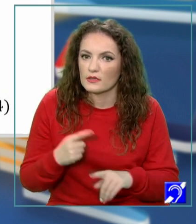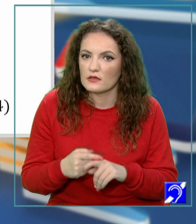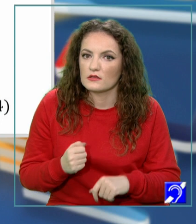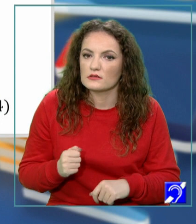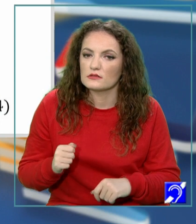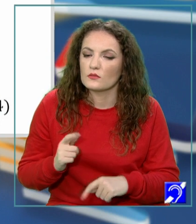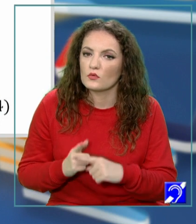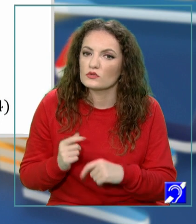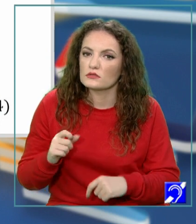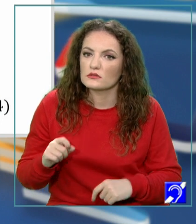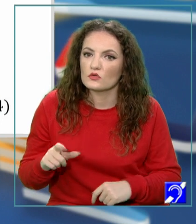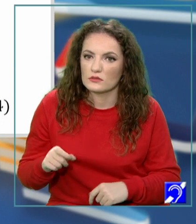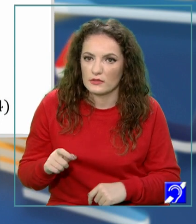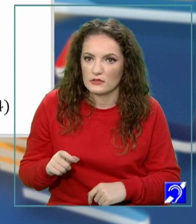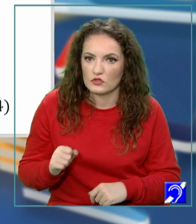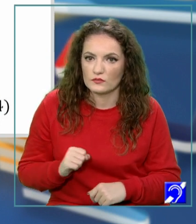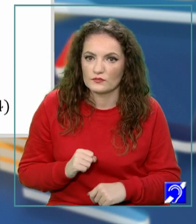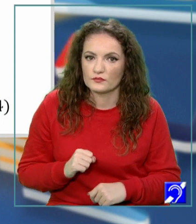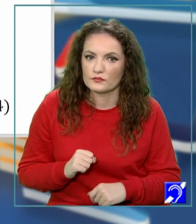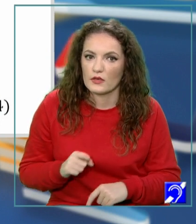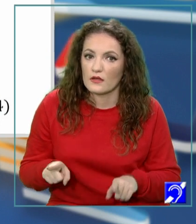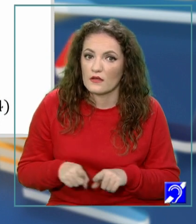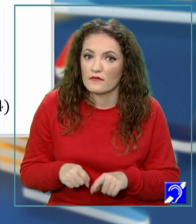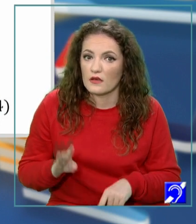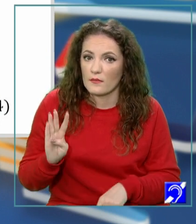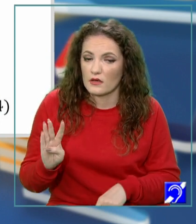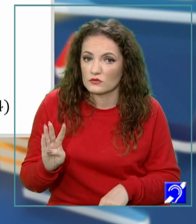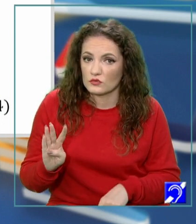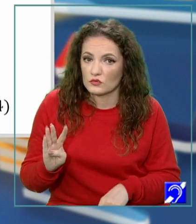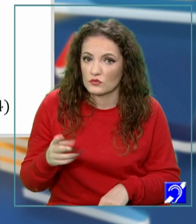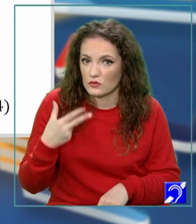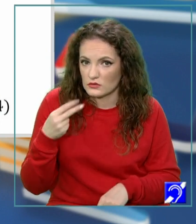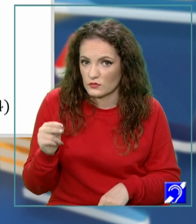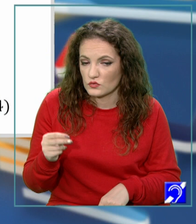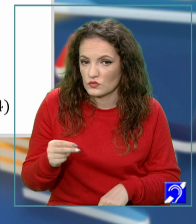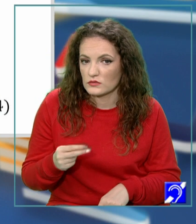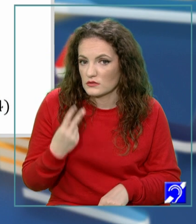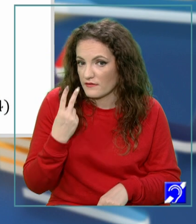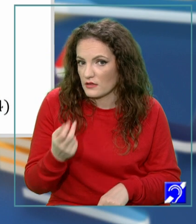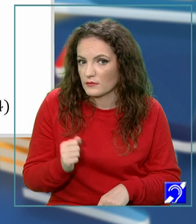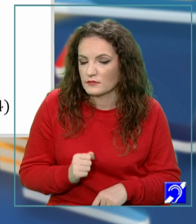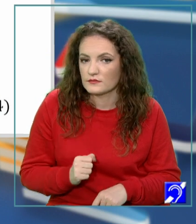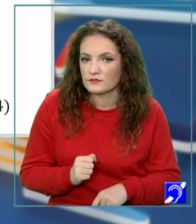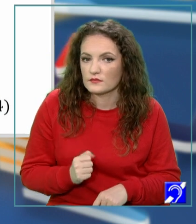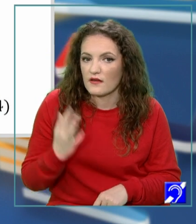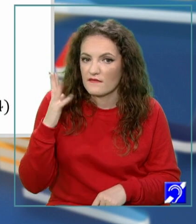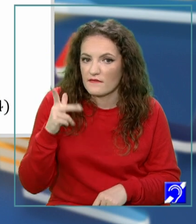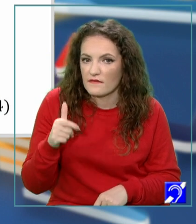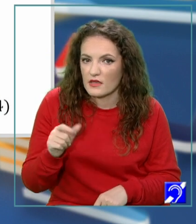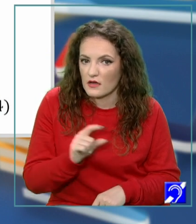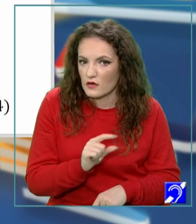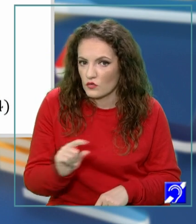este și am din nou 4 variante de răspuns. Voi încerca să rezolv să vedem care variantă este corectă. Pentru aceasta iau fiecare numitor în parte